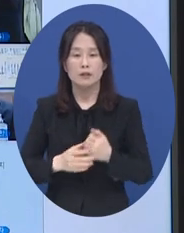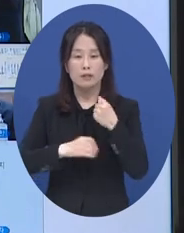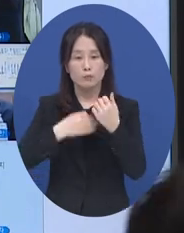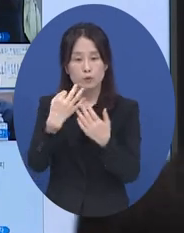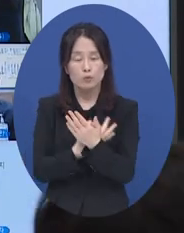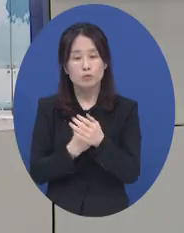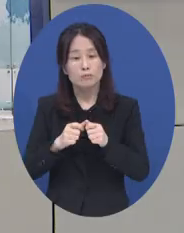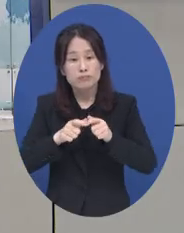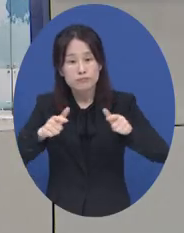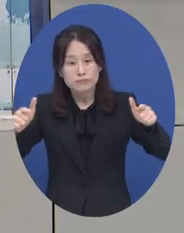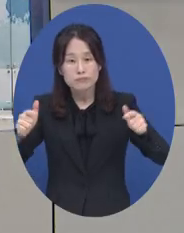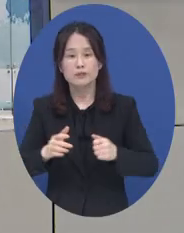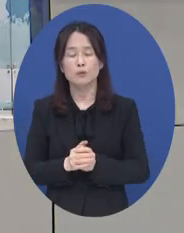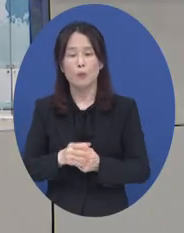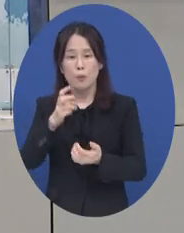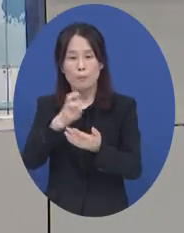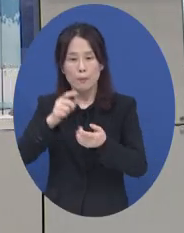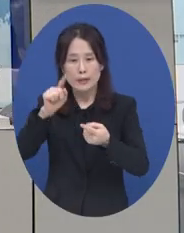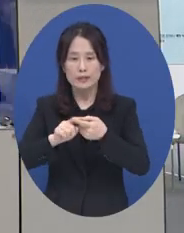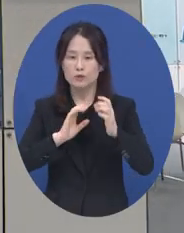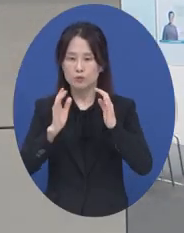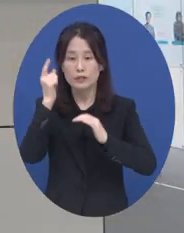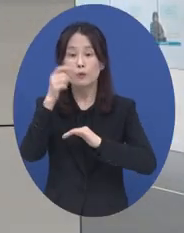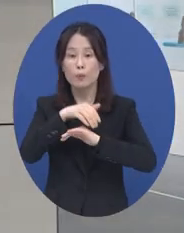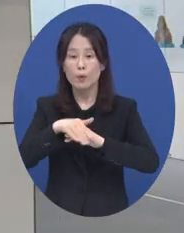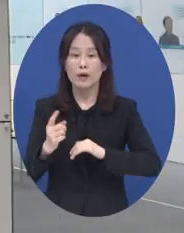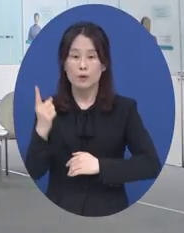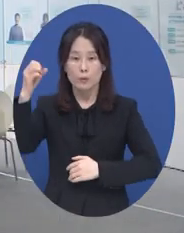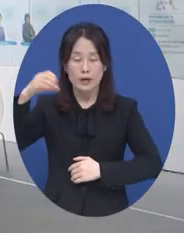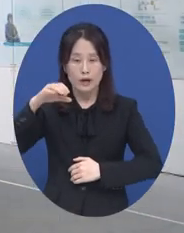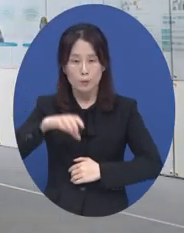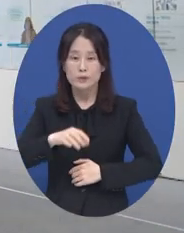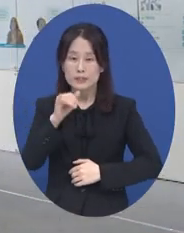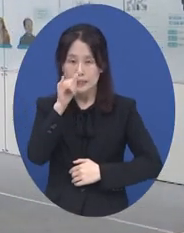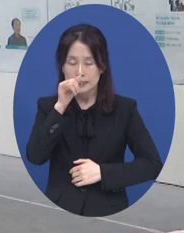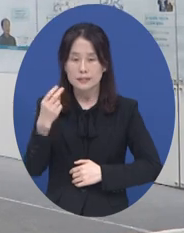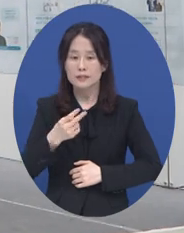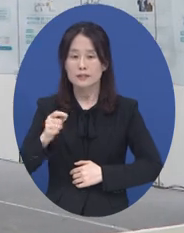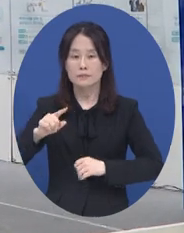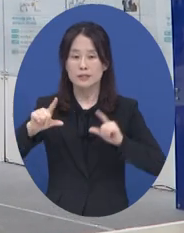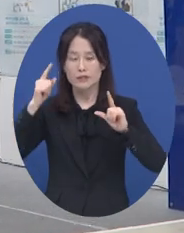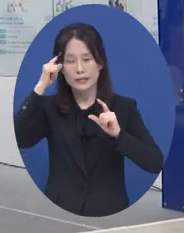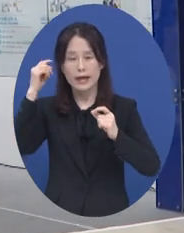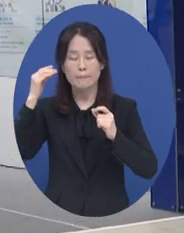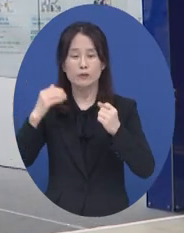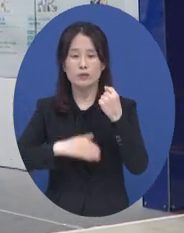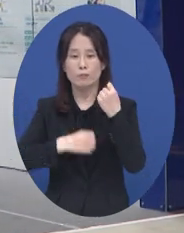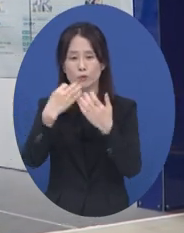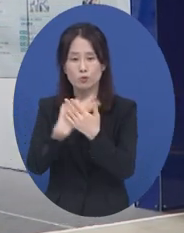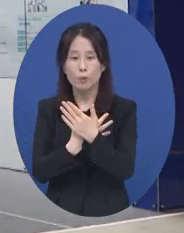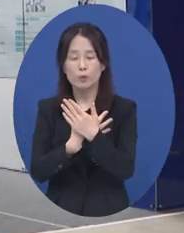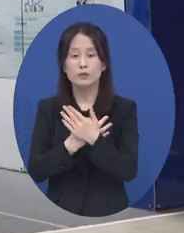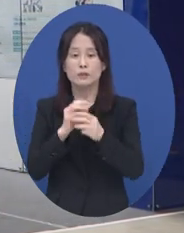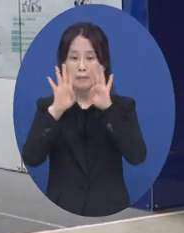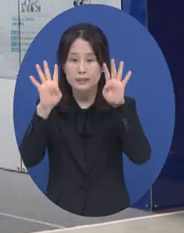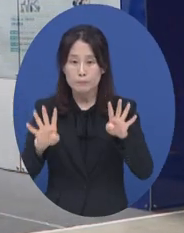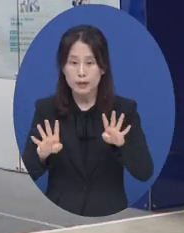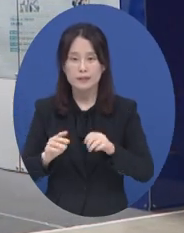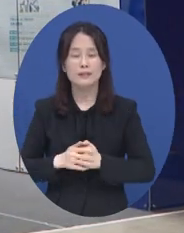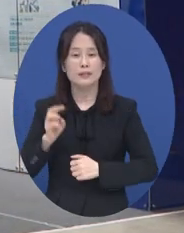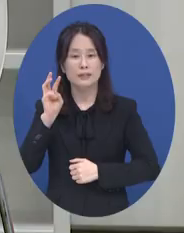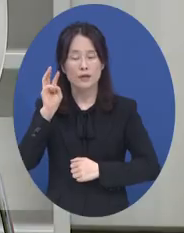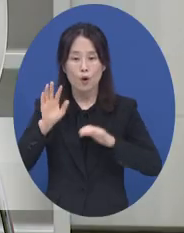보편화와 제도화 방안에 대해 논의합니다. 고향 킨텍스에서 열리는 2021 대한민국 기본소득 박람회는